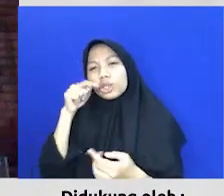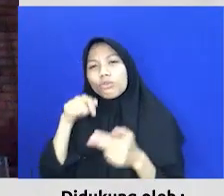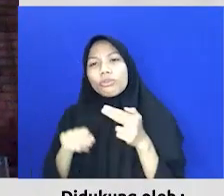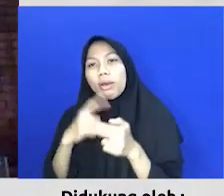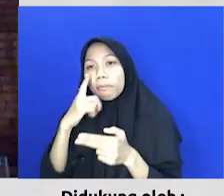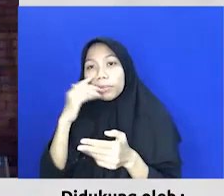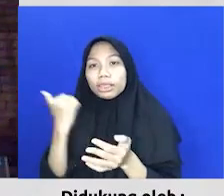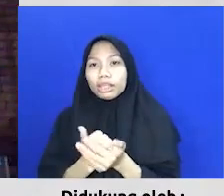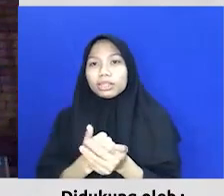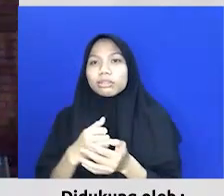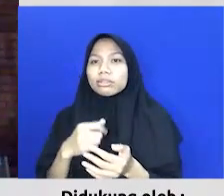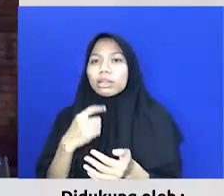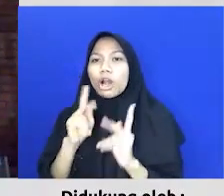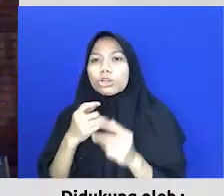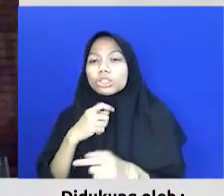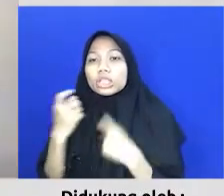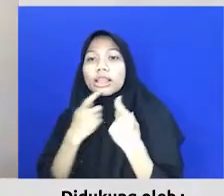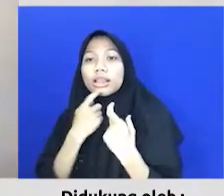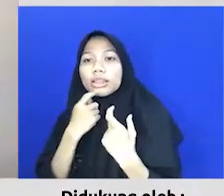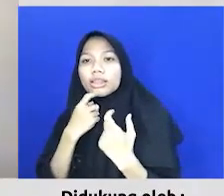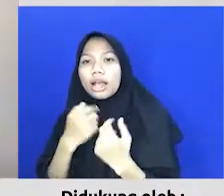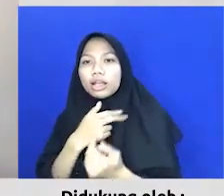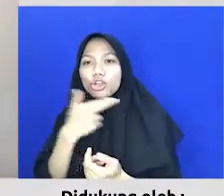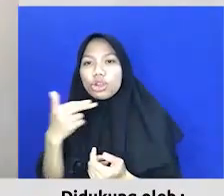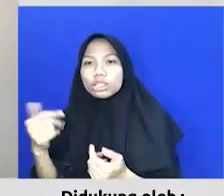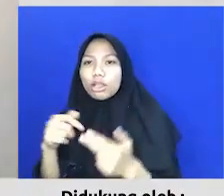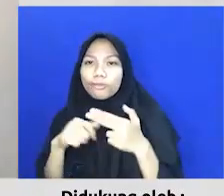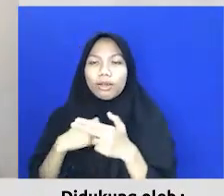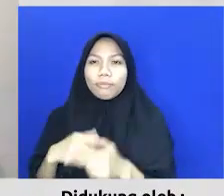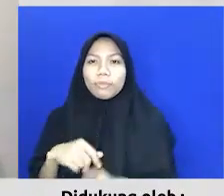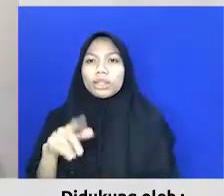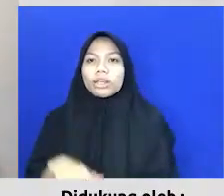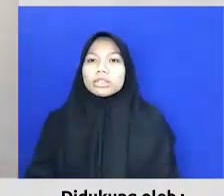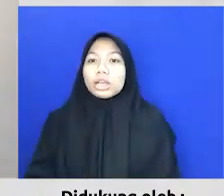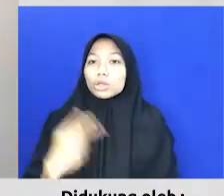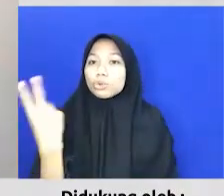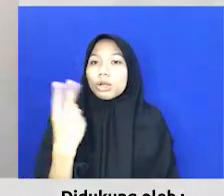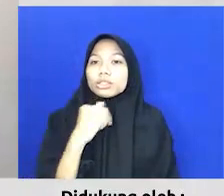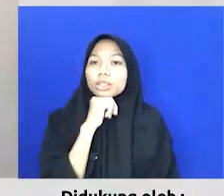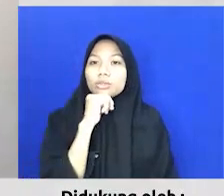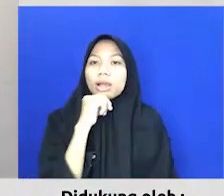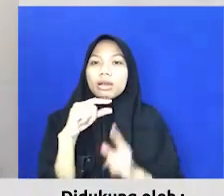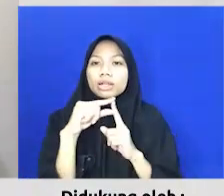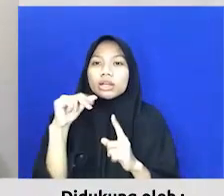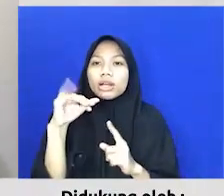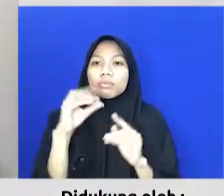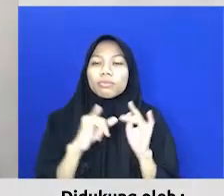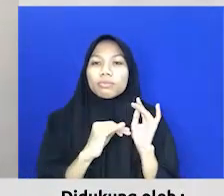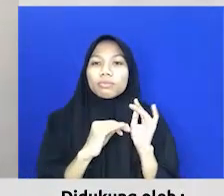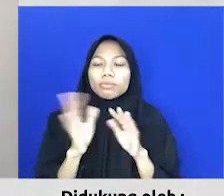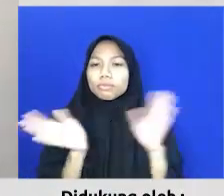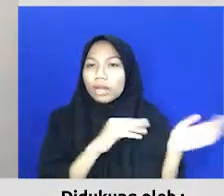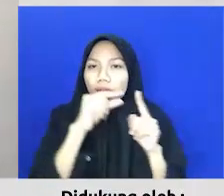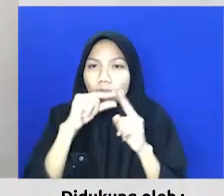Kemudian dia bekerja di advertising cukup lama, sampai kemudian nyemplung di film di tahun 2000, sebenarnya di